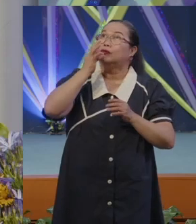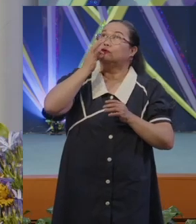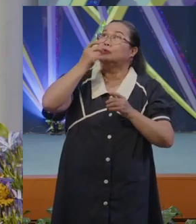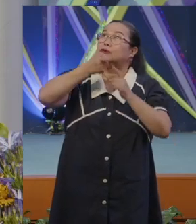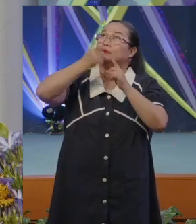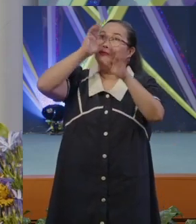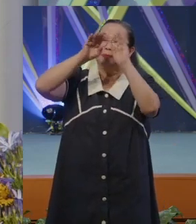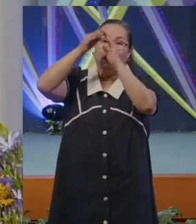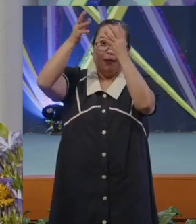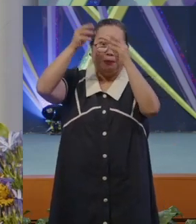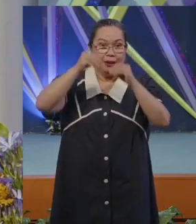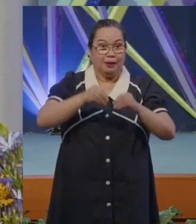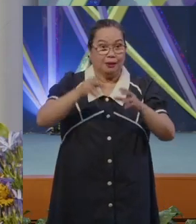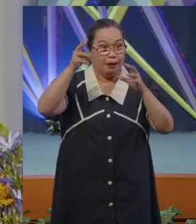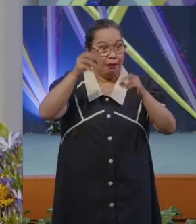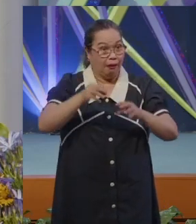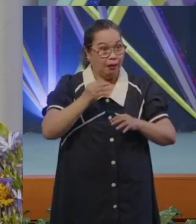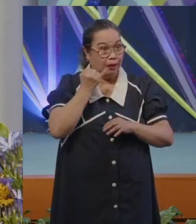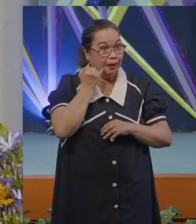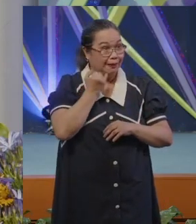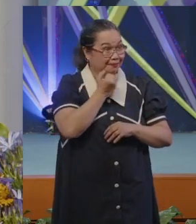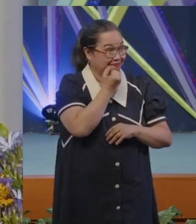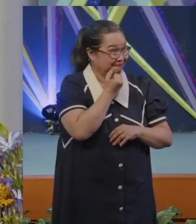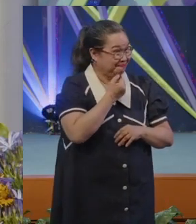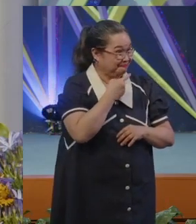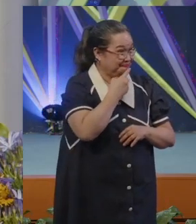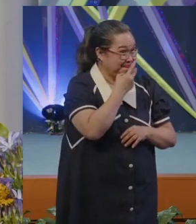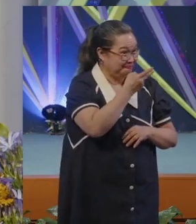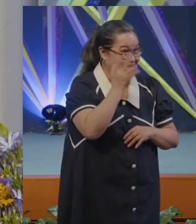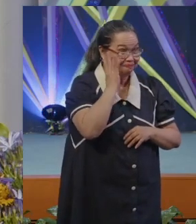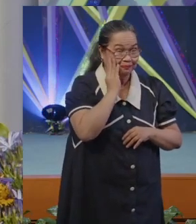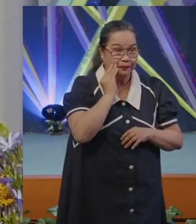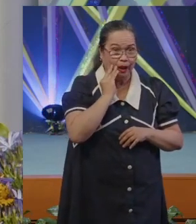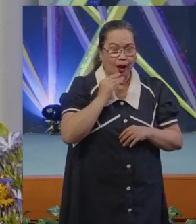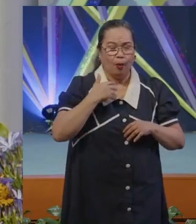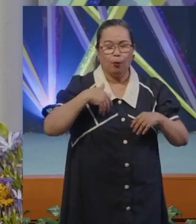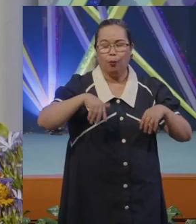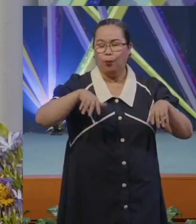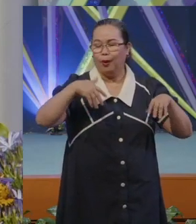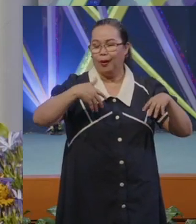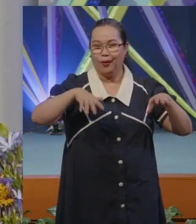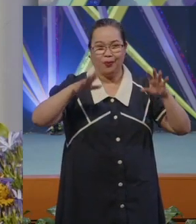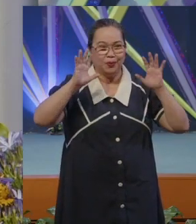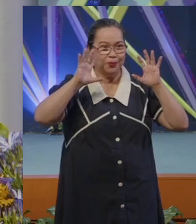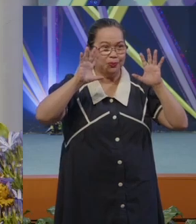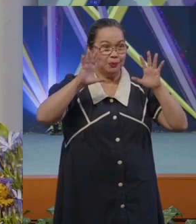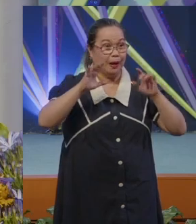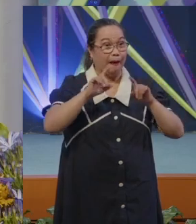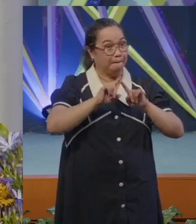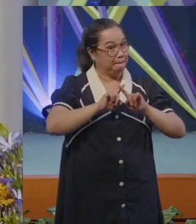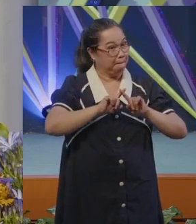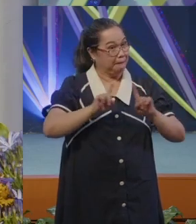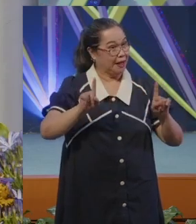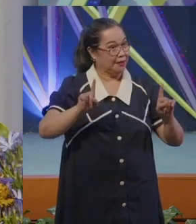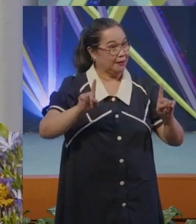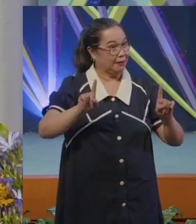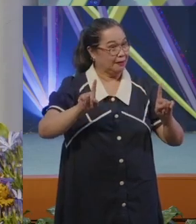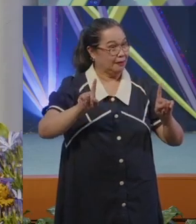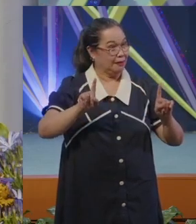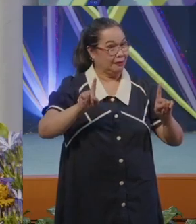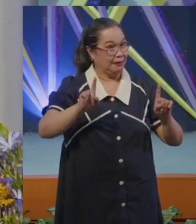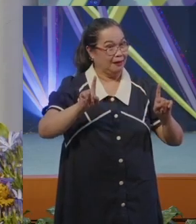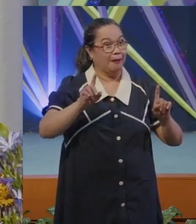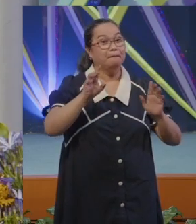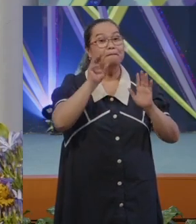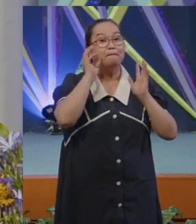nagawa ng Israel at ginawa ng Diyos sa pamamagitan ni Moses. Kaya napakadakila niya. Pero siya ay namatay